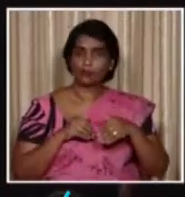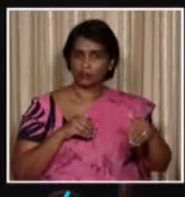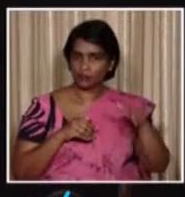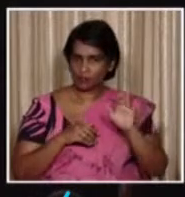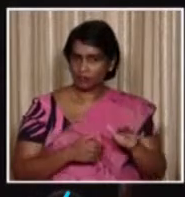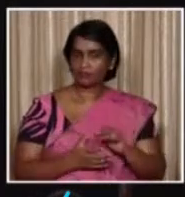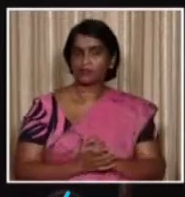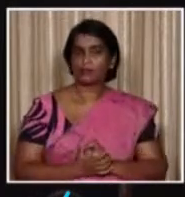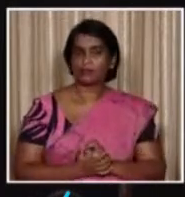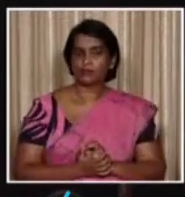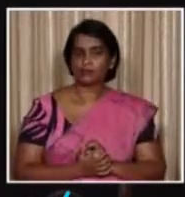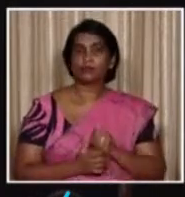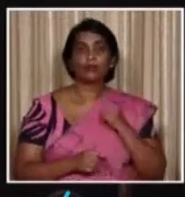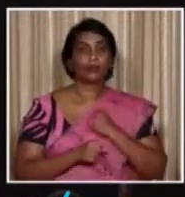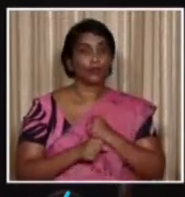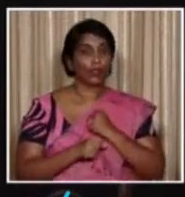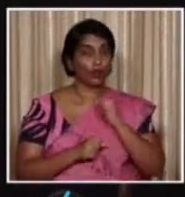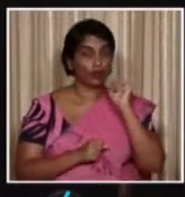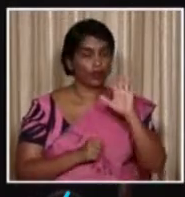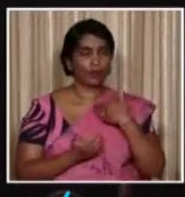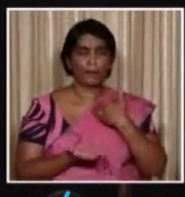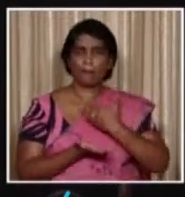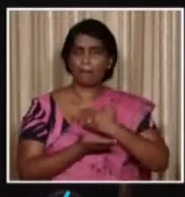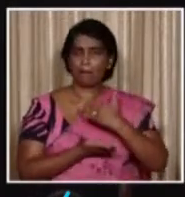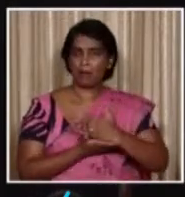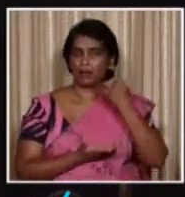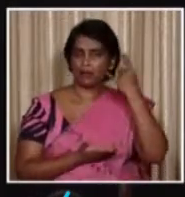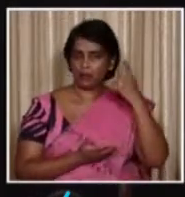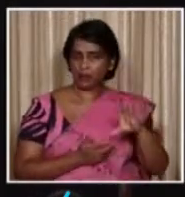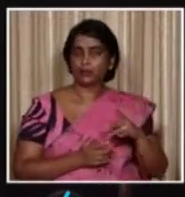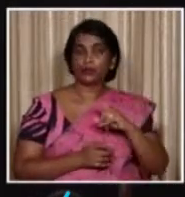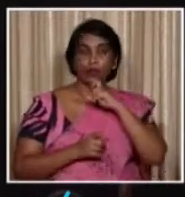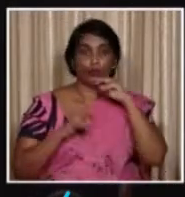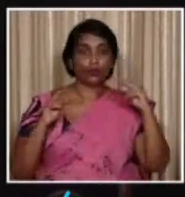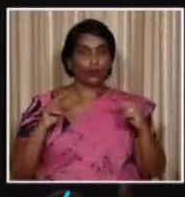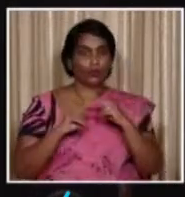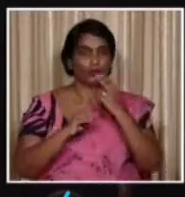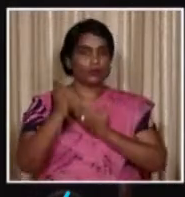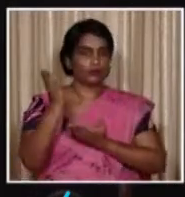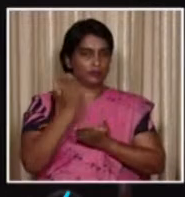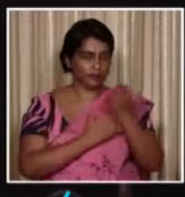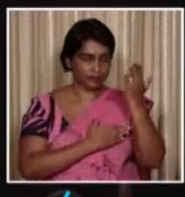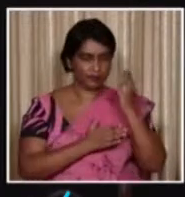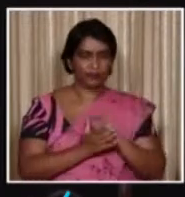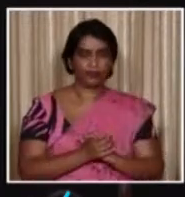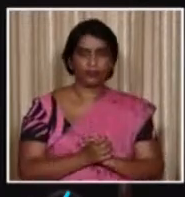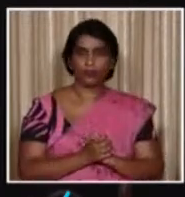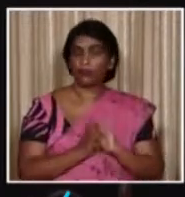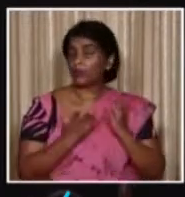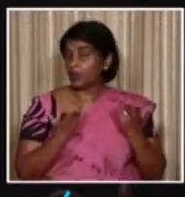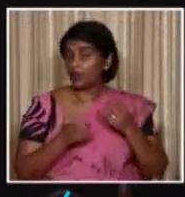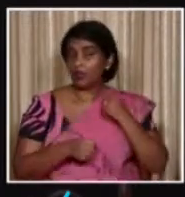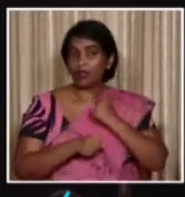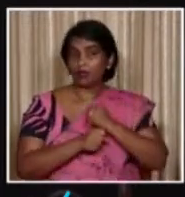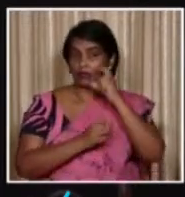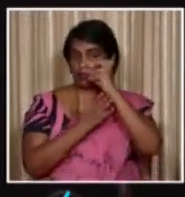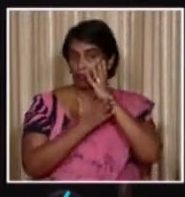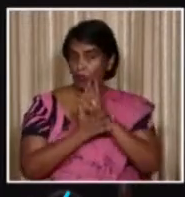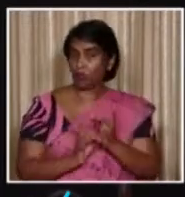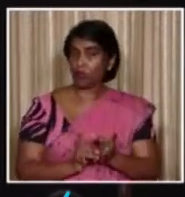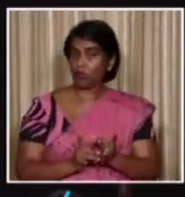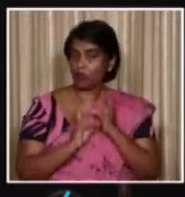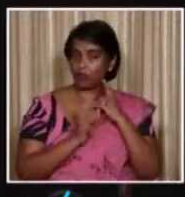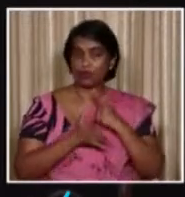සඳහා ආණ්ඩු විසින් බාධා කරන නිසා තමයි ශ්‍රේෂ්ඨාධිකරණ යන්න උනේ. එහෙම නැත්නම් ආණ්ඩු ක්‍රම ව්‍යවස්ථාව